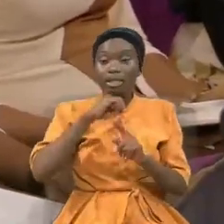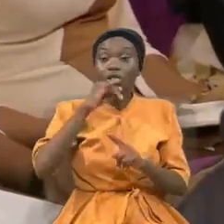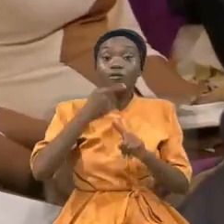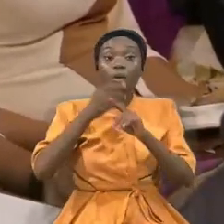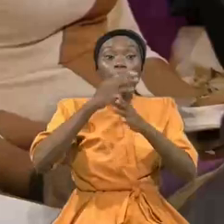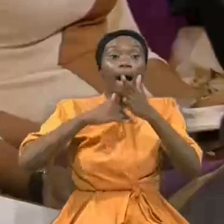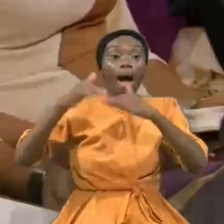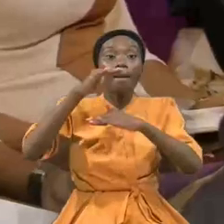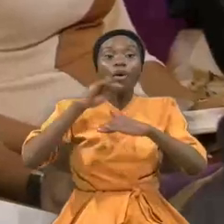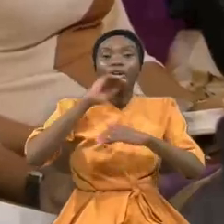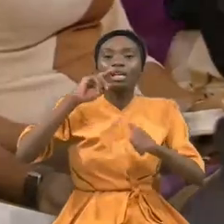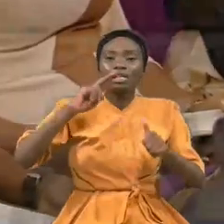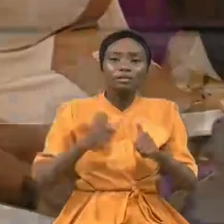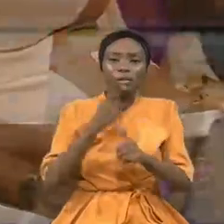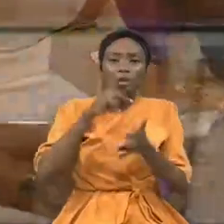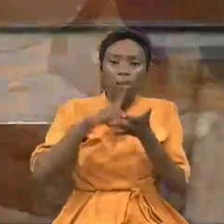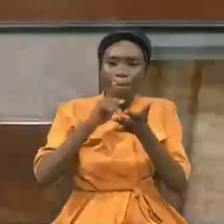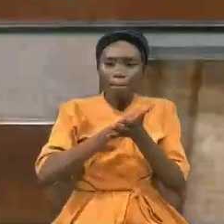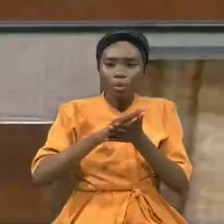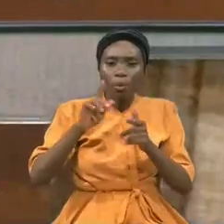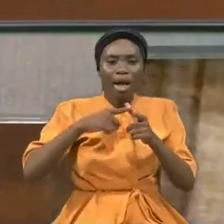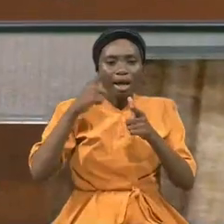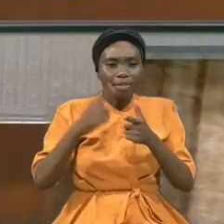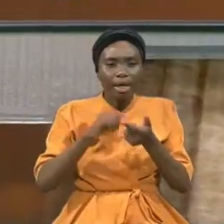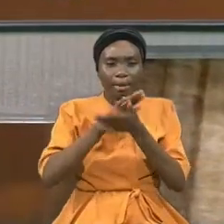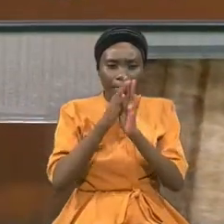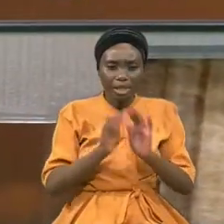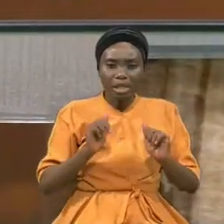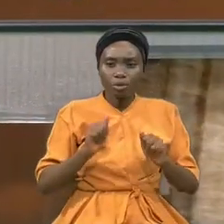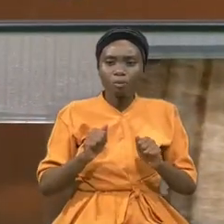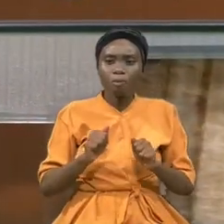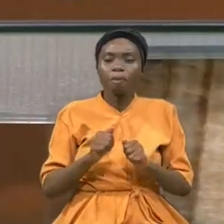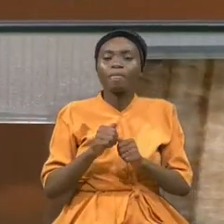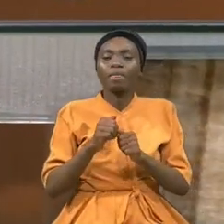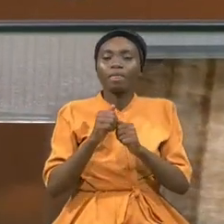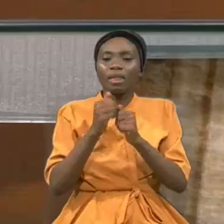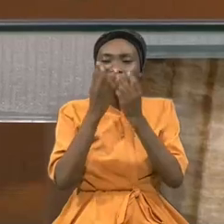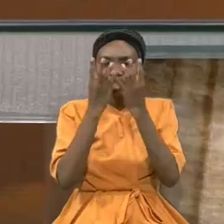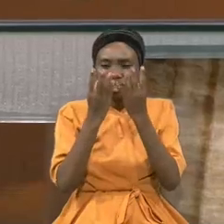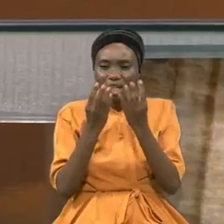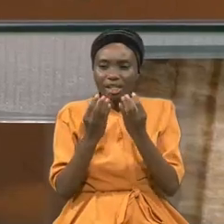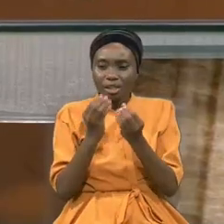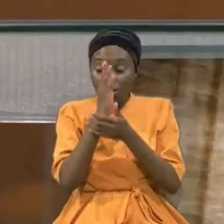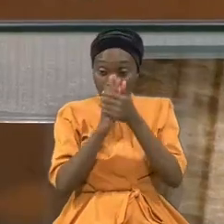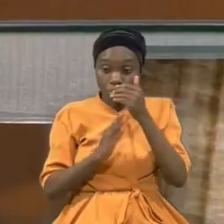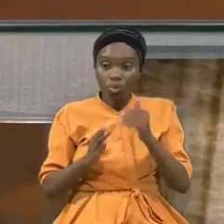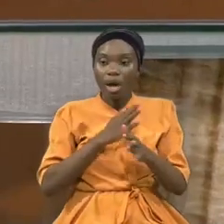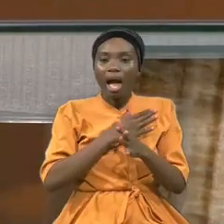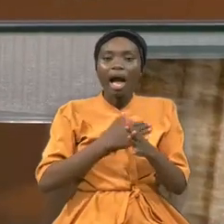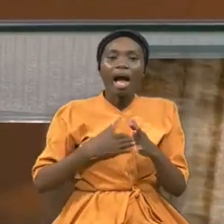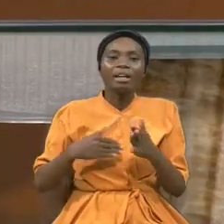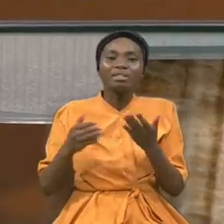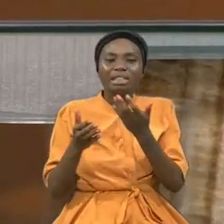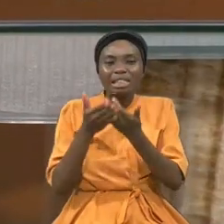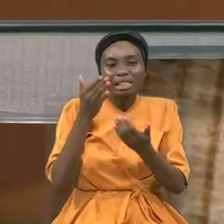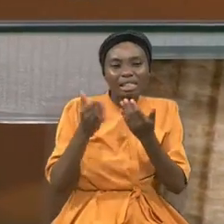cette fausse paix. La sagesse d'en haut est premièrement pure, ensuite pacifique,